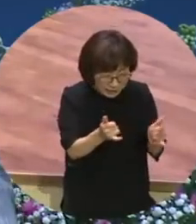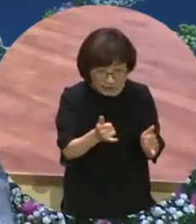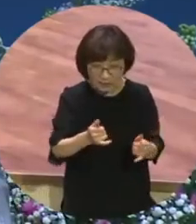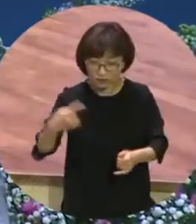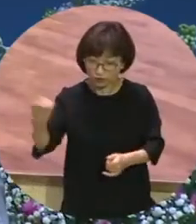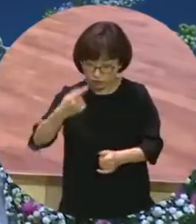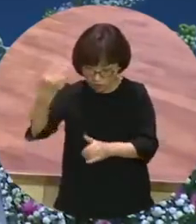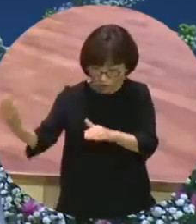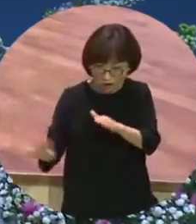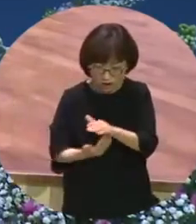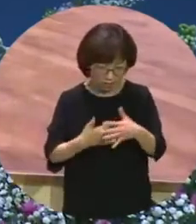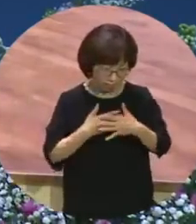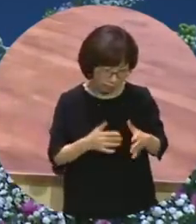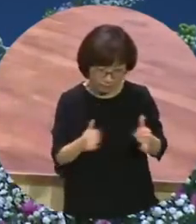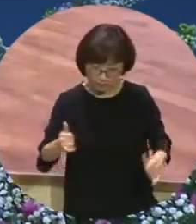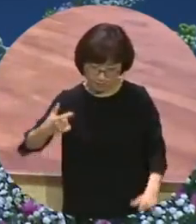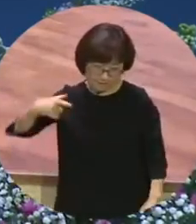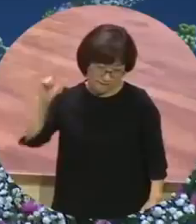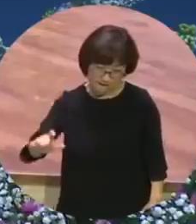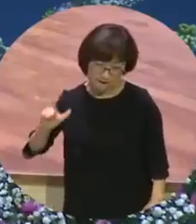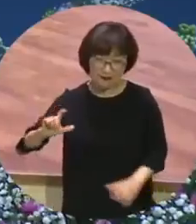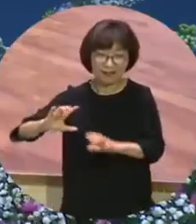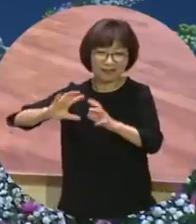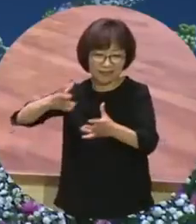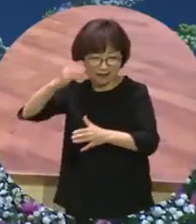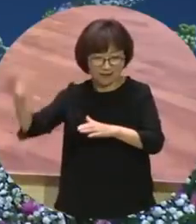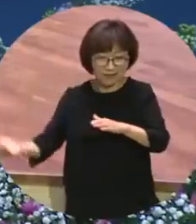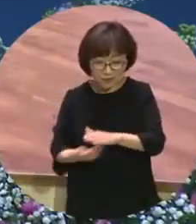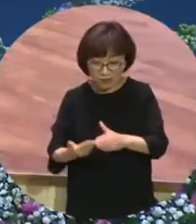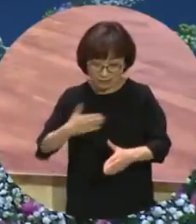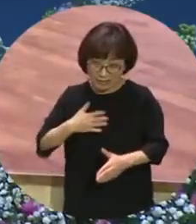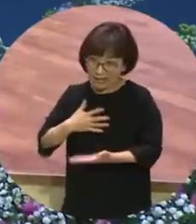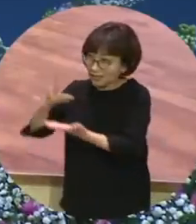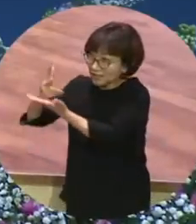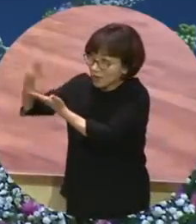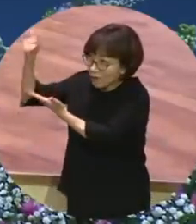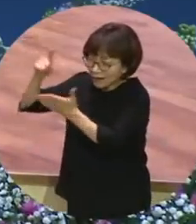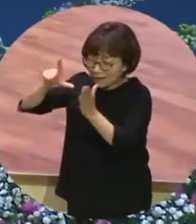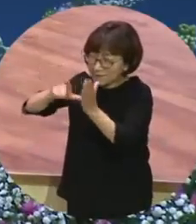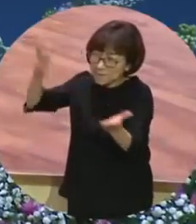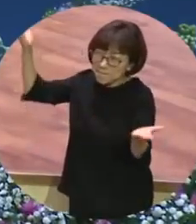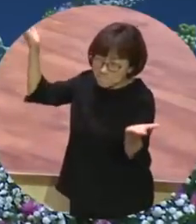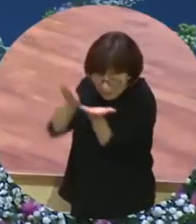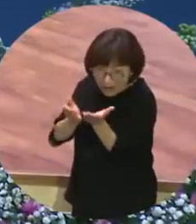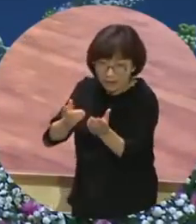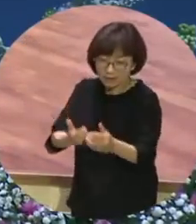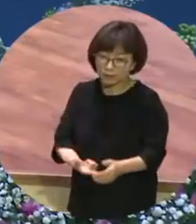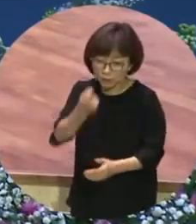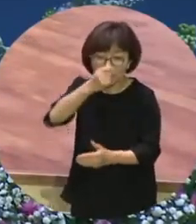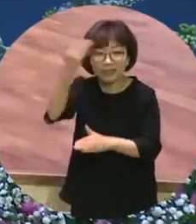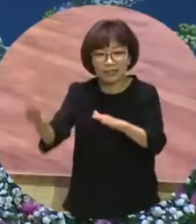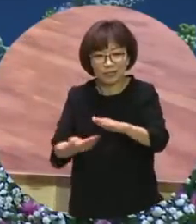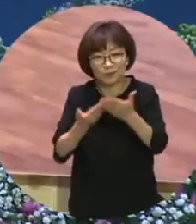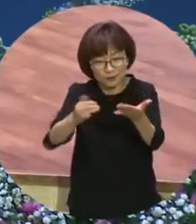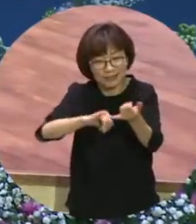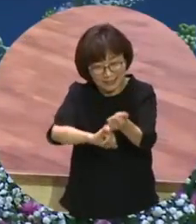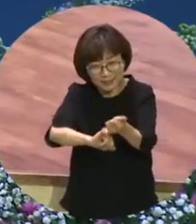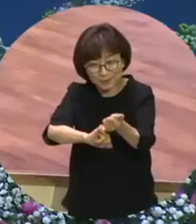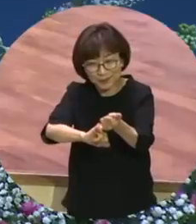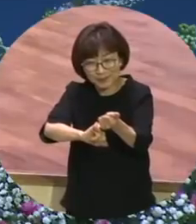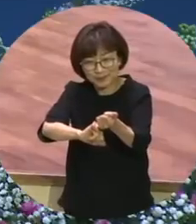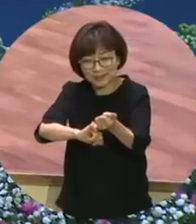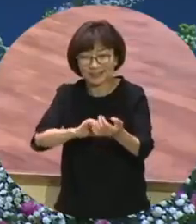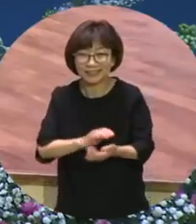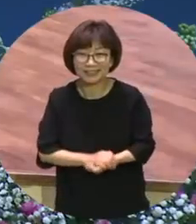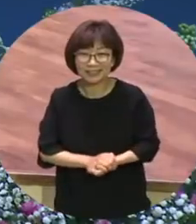그 약한 자가 강구리가, 나 여호와가 때가 되면 속히 이르리라. 그게 예언교회예요.